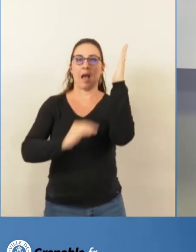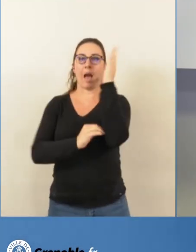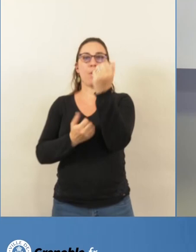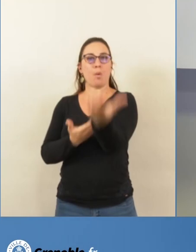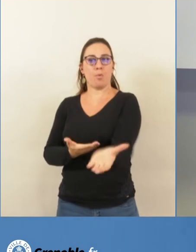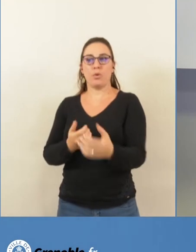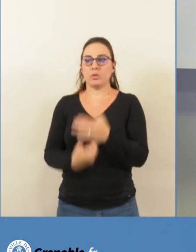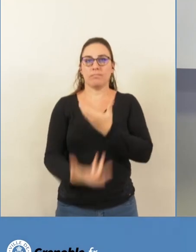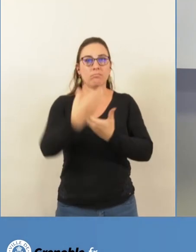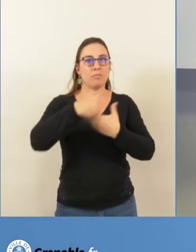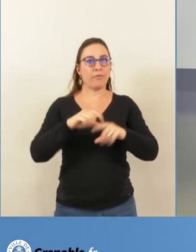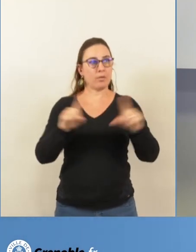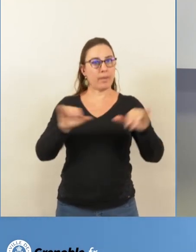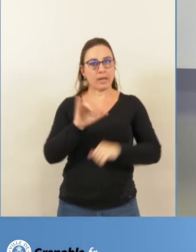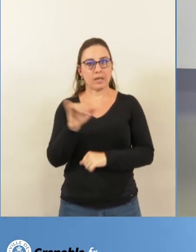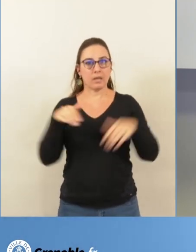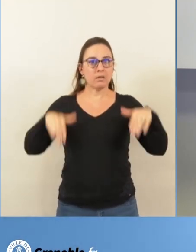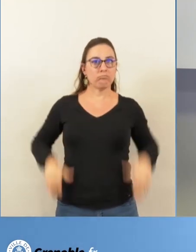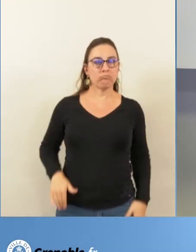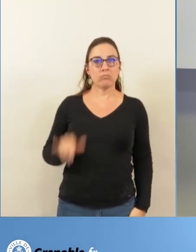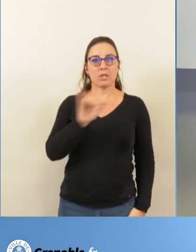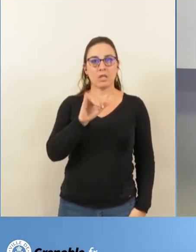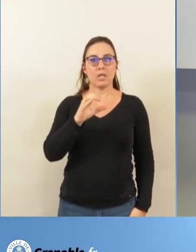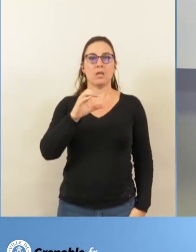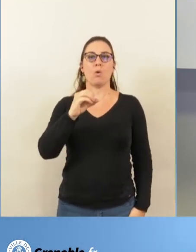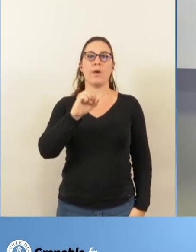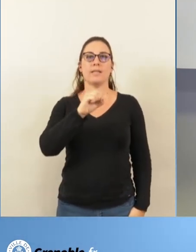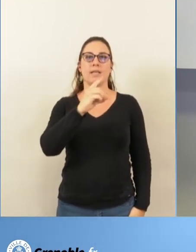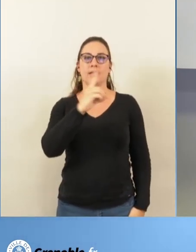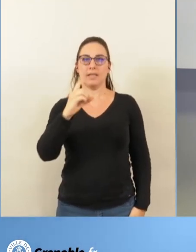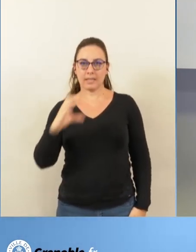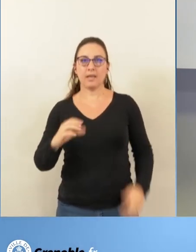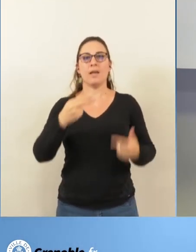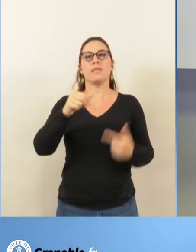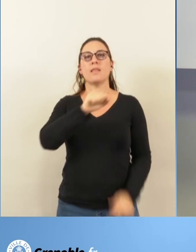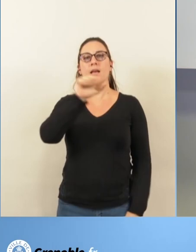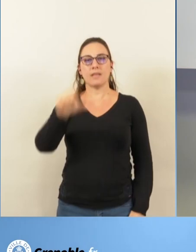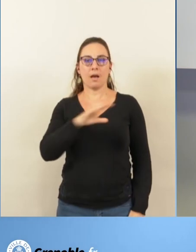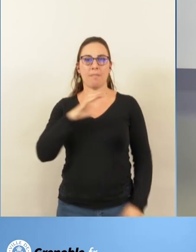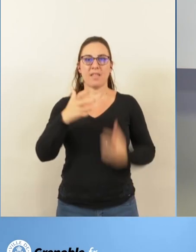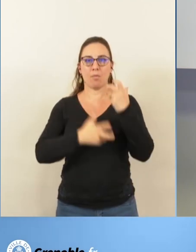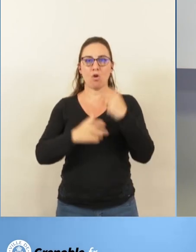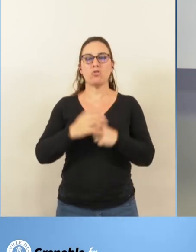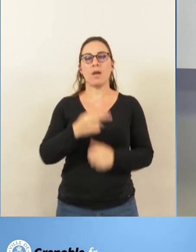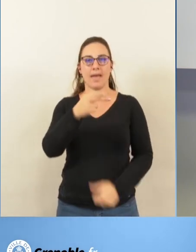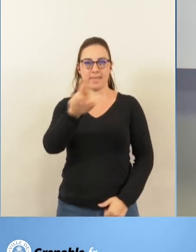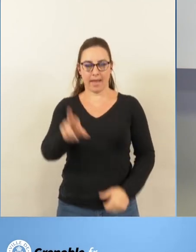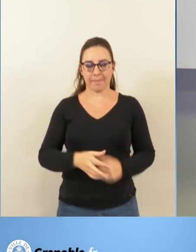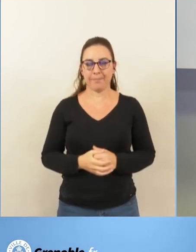voix qui ne prend pas par au vote qui s'abstient ou LCDC NASA madame roche nr